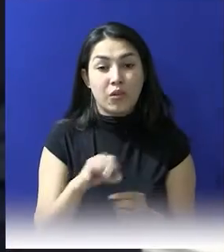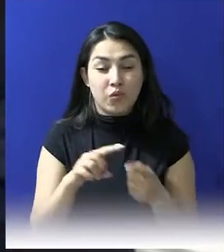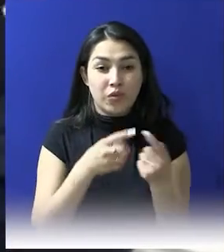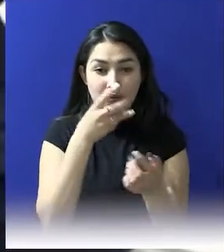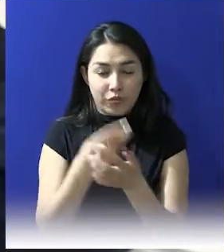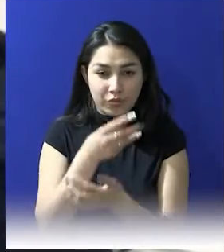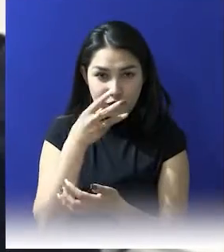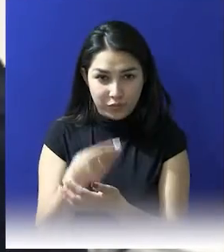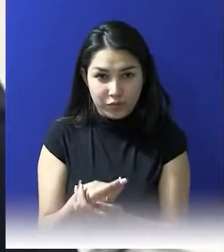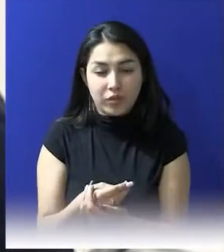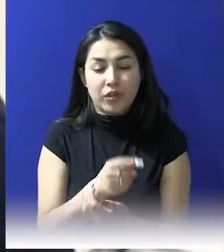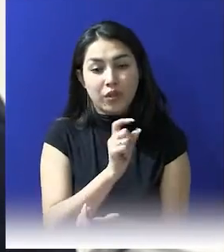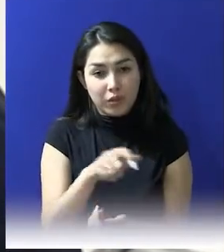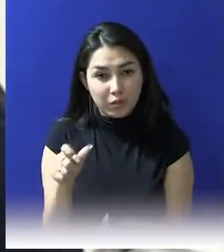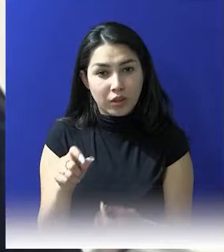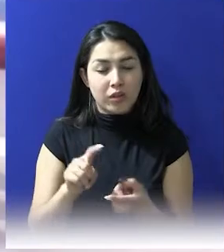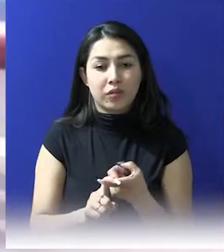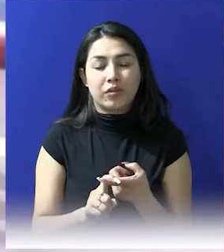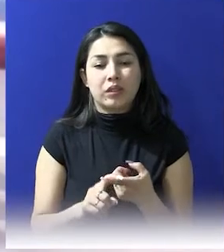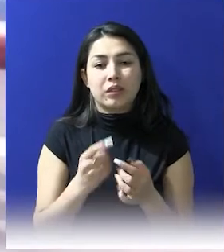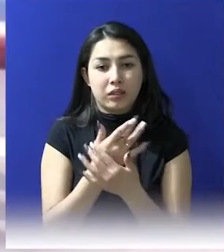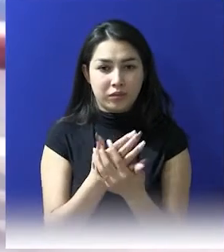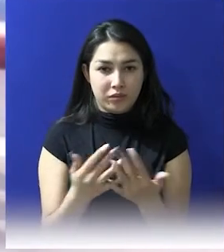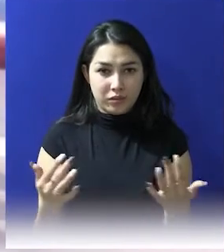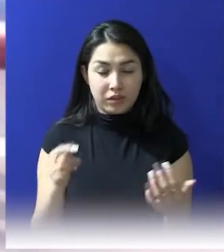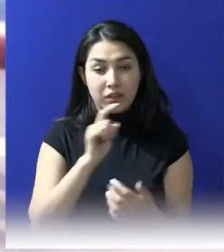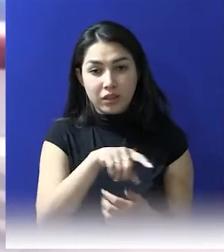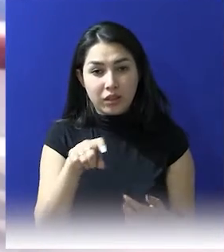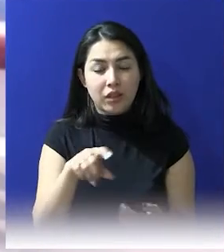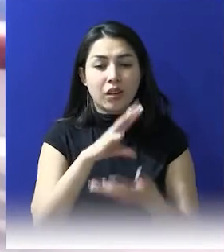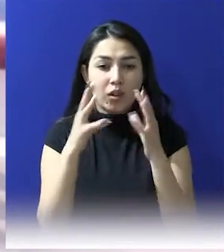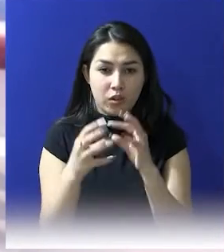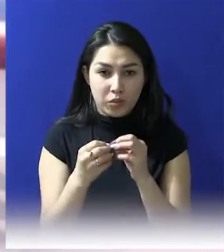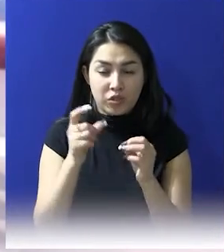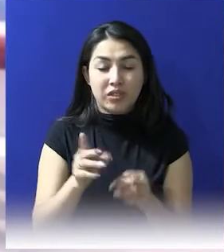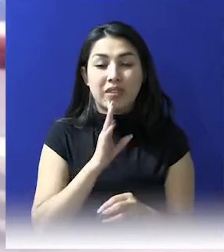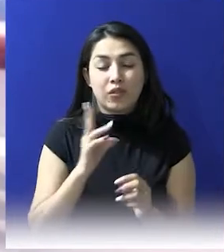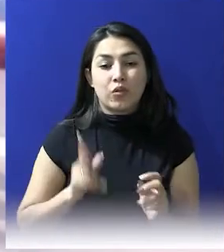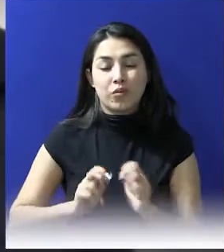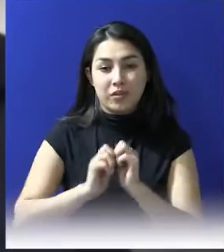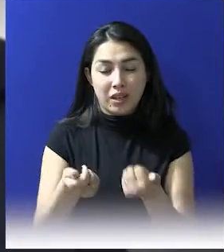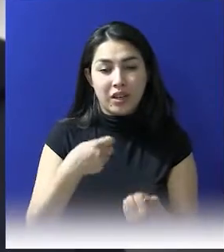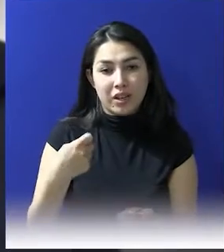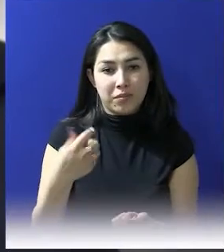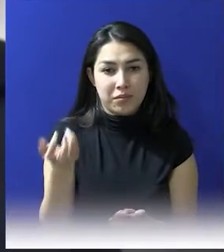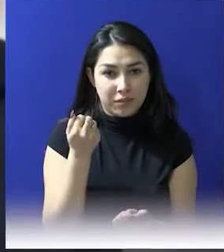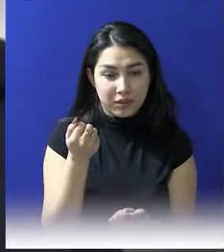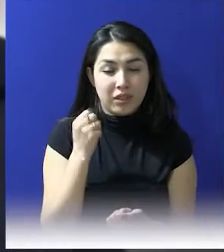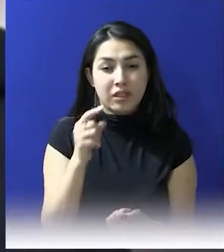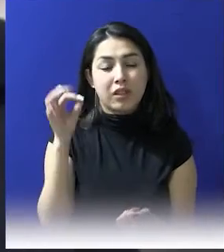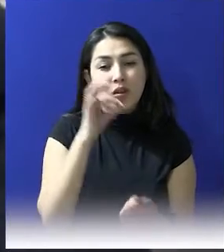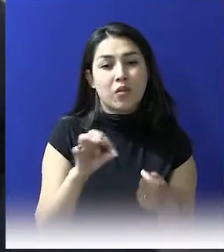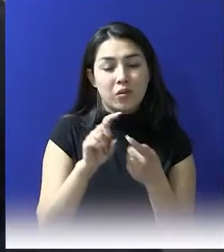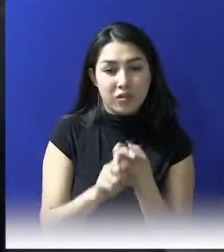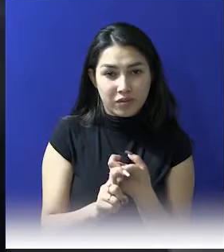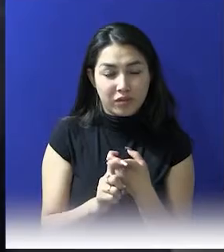арқалап келгендердің алғашқысы Қолғанат Сайлауова болды. Ол өзінің жалғыз қызына ажырасқан жарынан алимент алып отыр. Бұл жолғы шағымы экс-күйеуіне